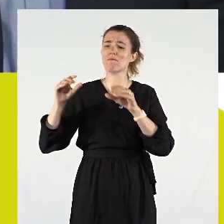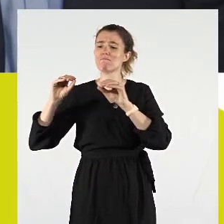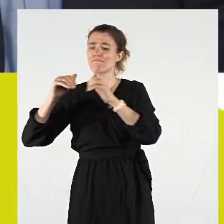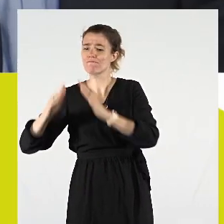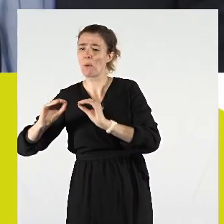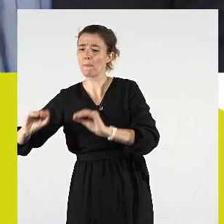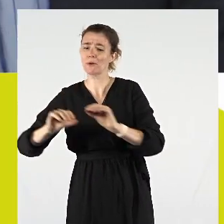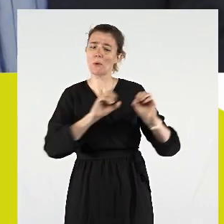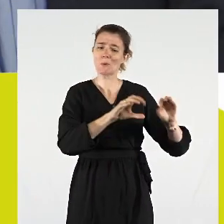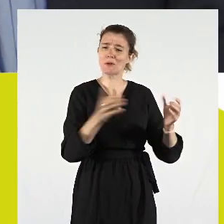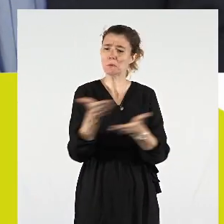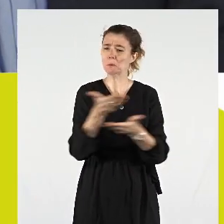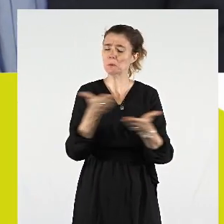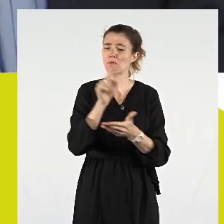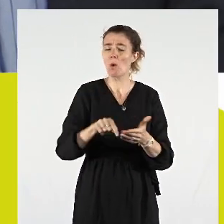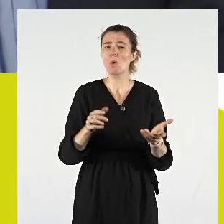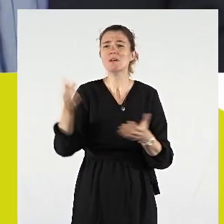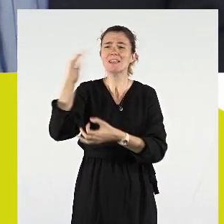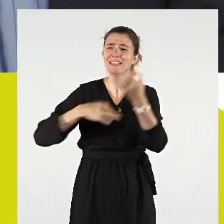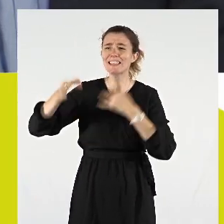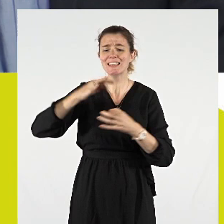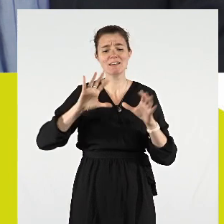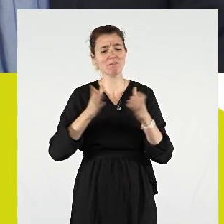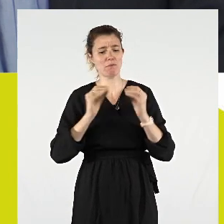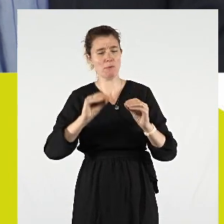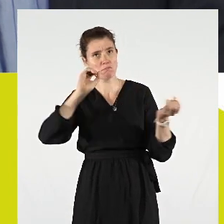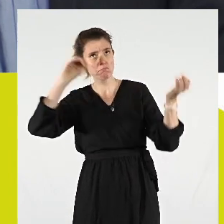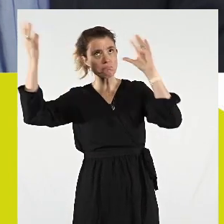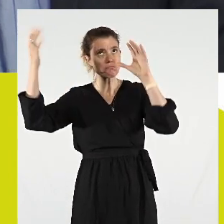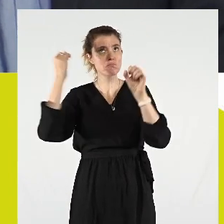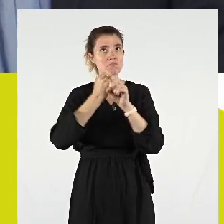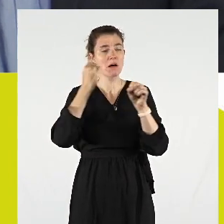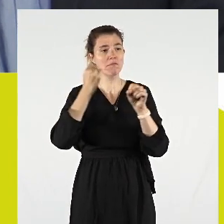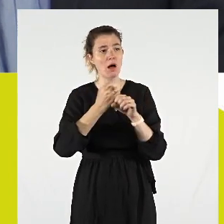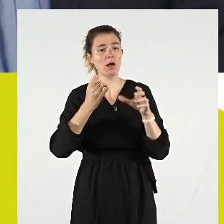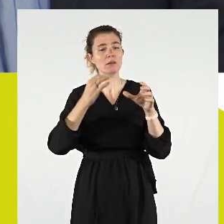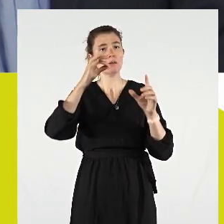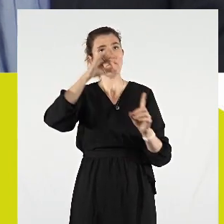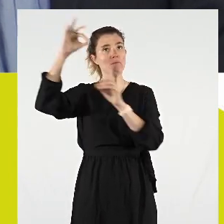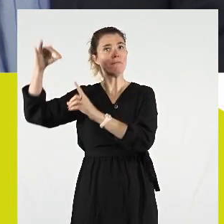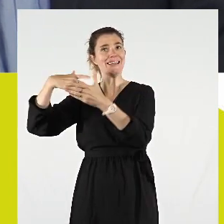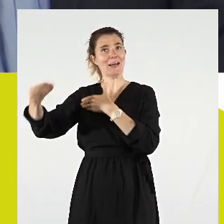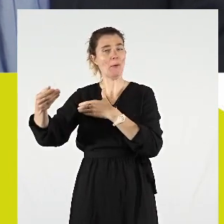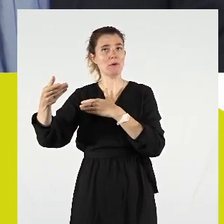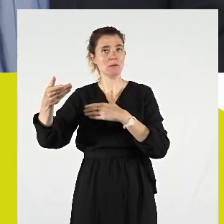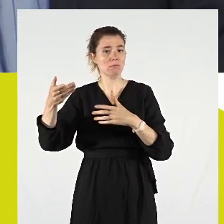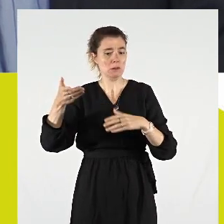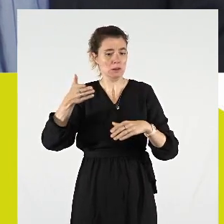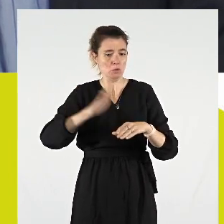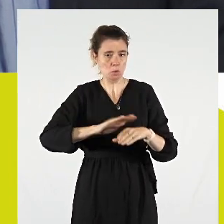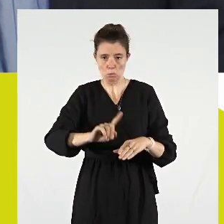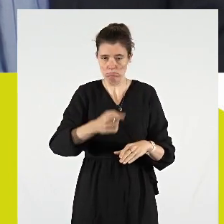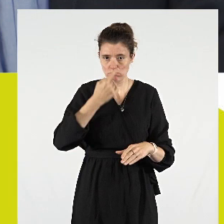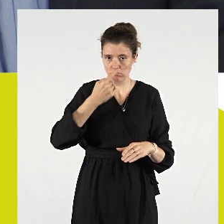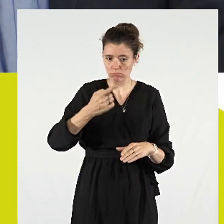disant mais on imagine la formation comme une sorte de travail extemporané en dehors du lieu de travail. Moi, il me semble que l'action